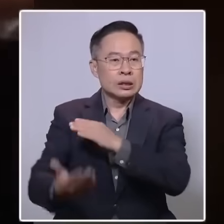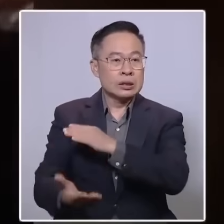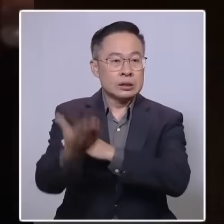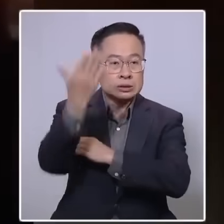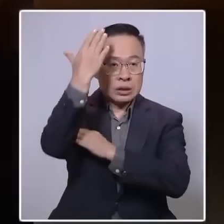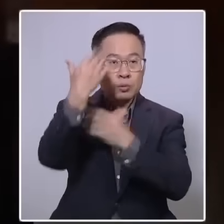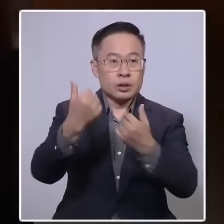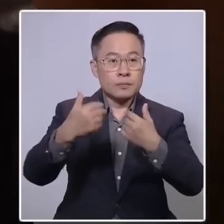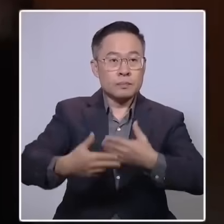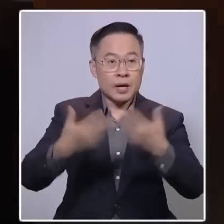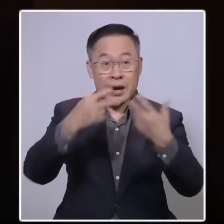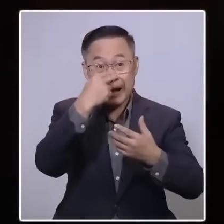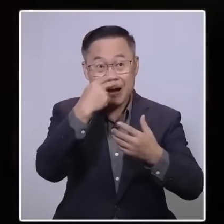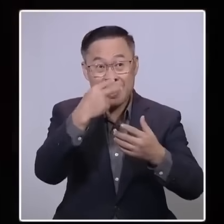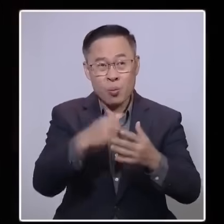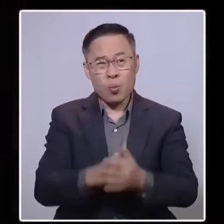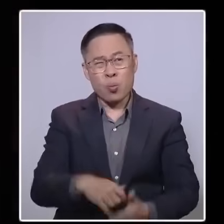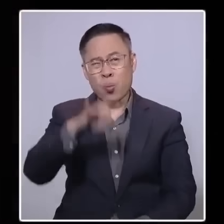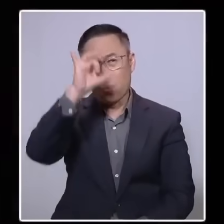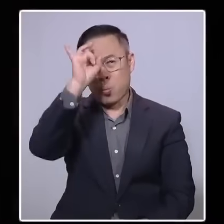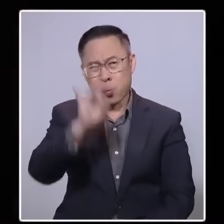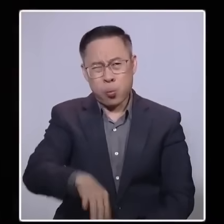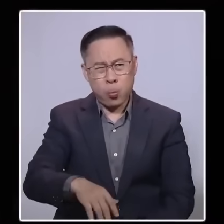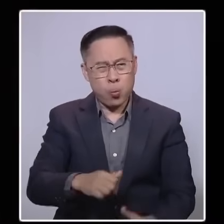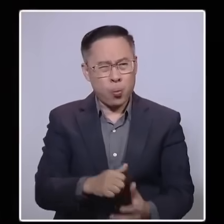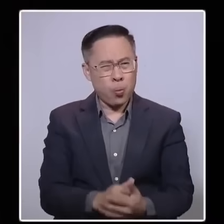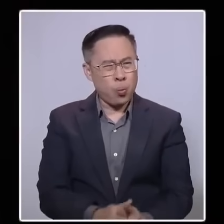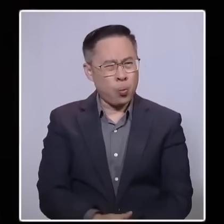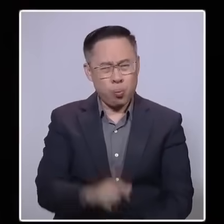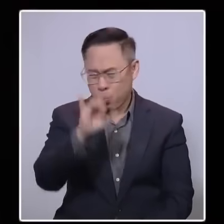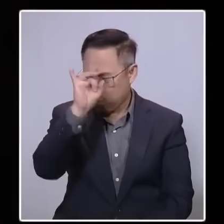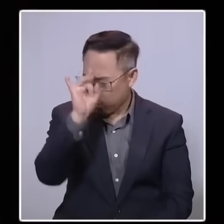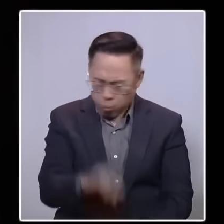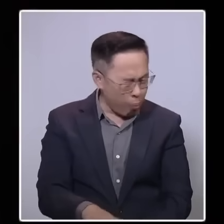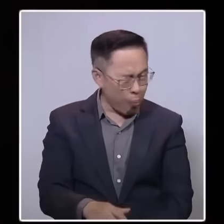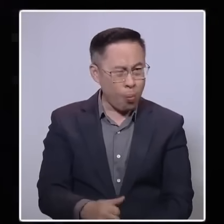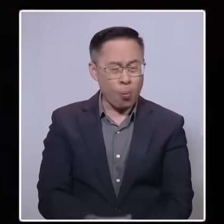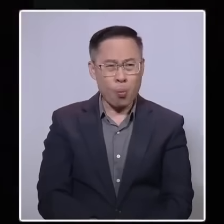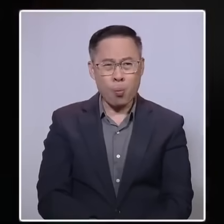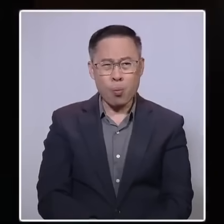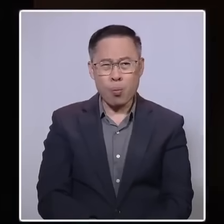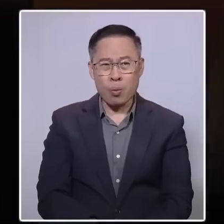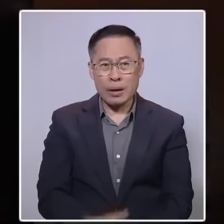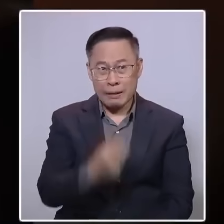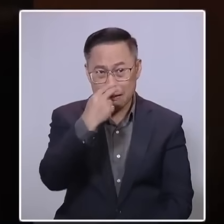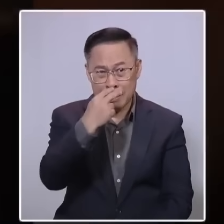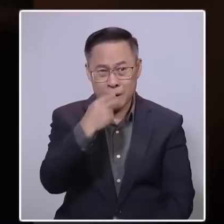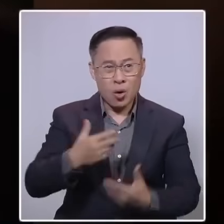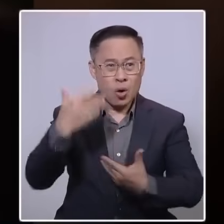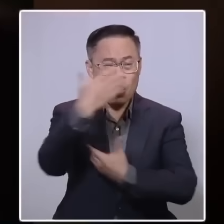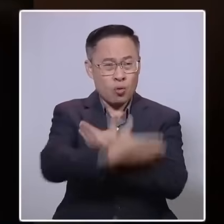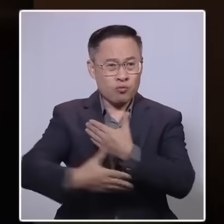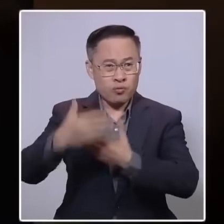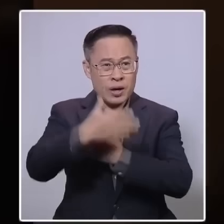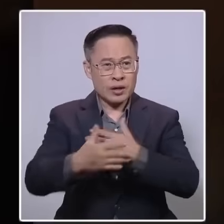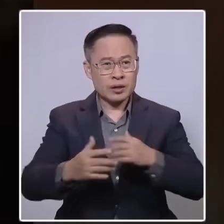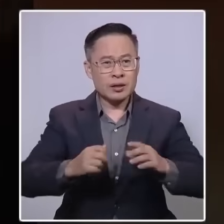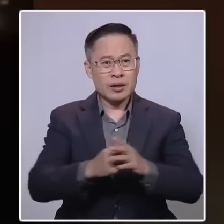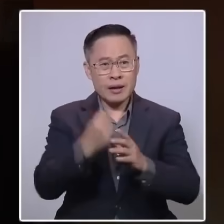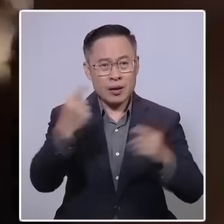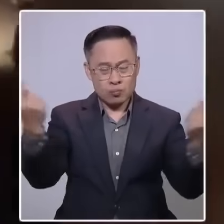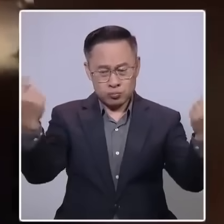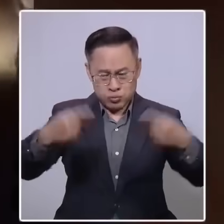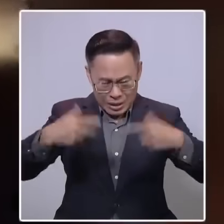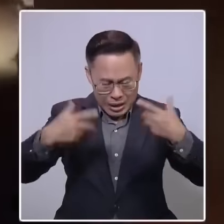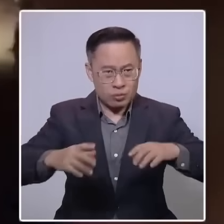แล้วดูวินาทีชนกันก่อนหนีชนเข้าไปแล้วค่ะอีกสักรอบนึงนะคะเมื่อสักครู่นี้เผื่อคุณผู้ชมยังไม่ทันได้สังเ